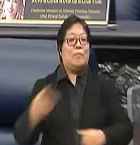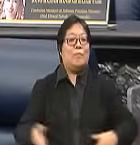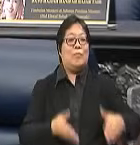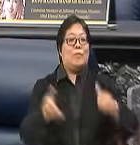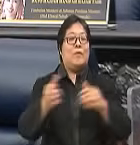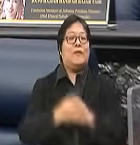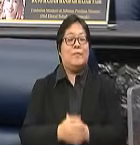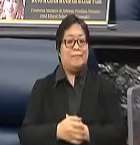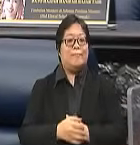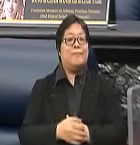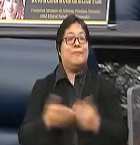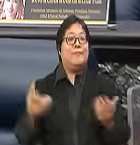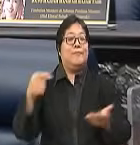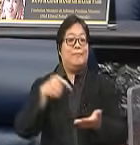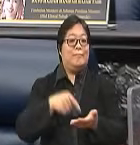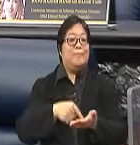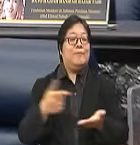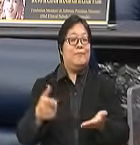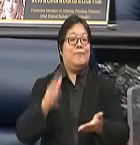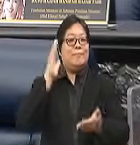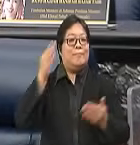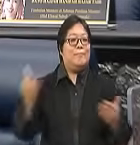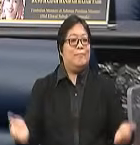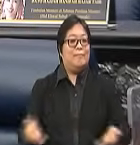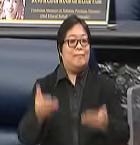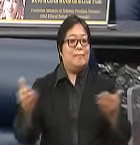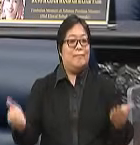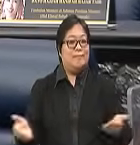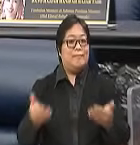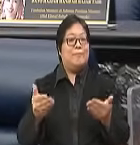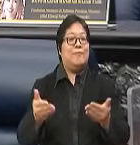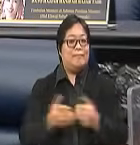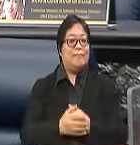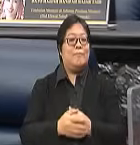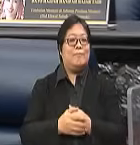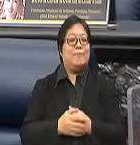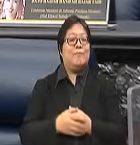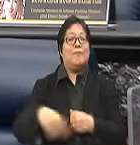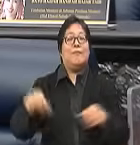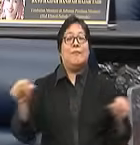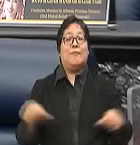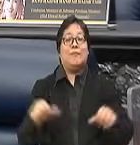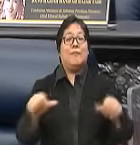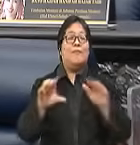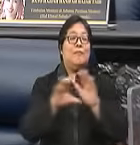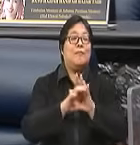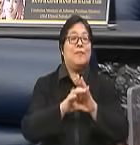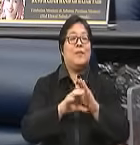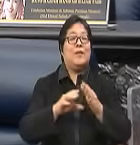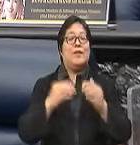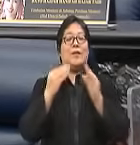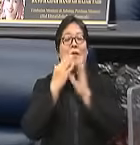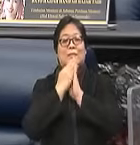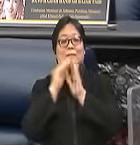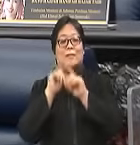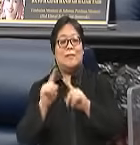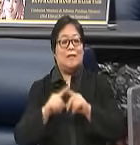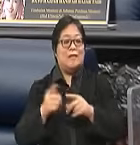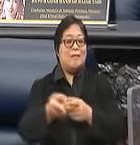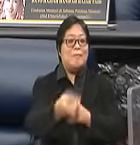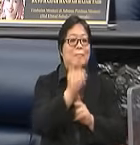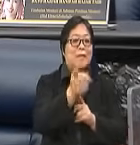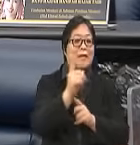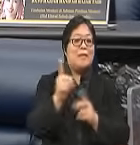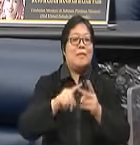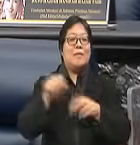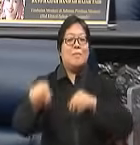ini secara tidak langsung akan menggalakkan Refani cabe skybike seperti berkelok memancing